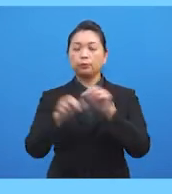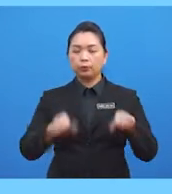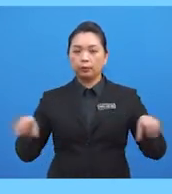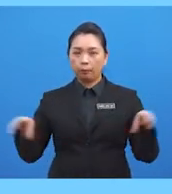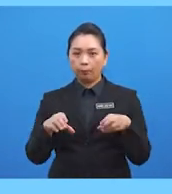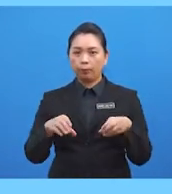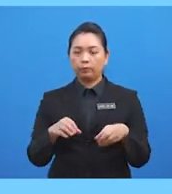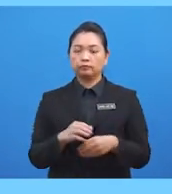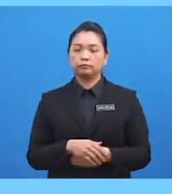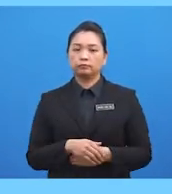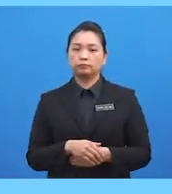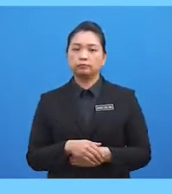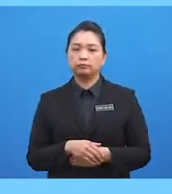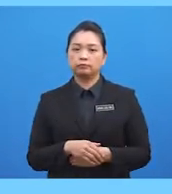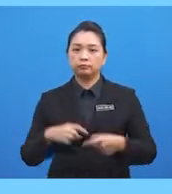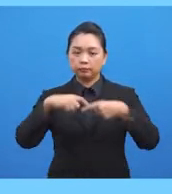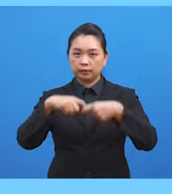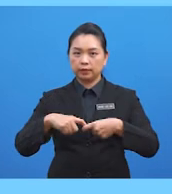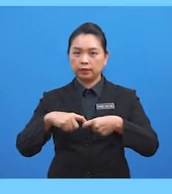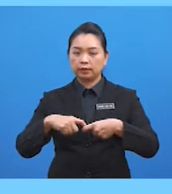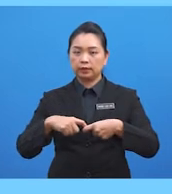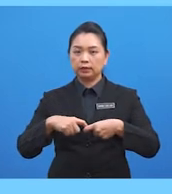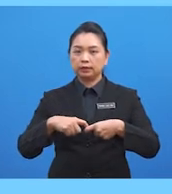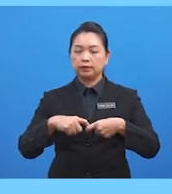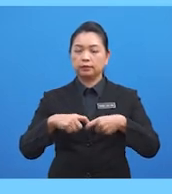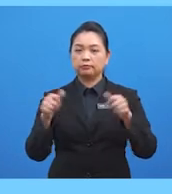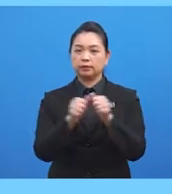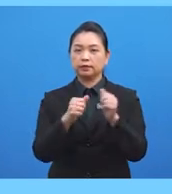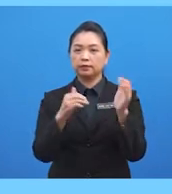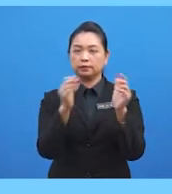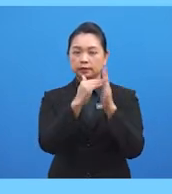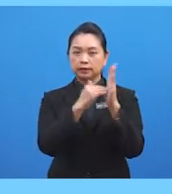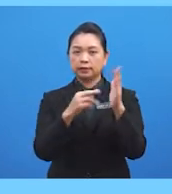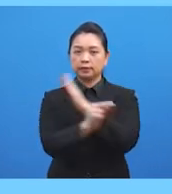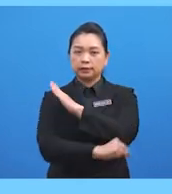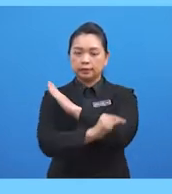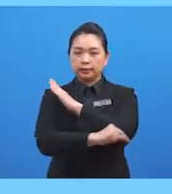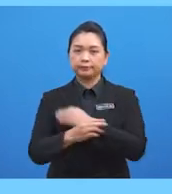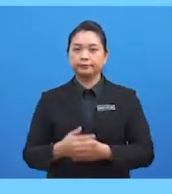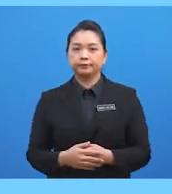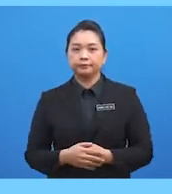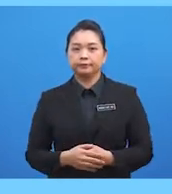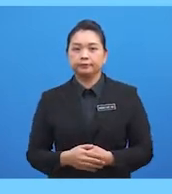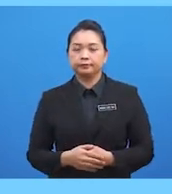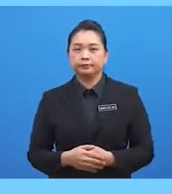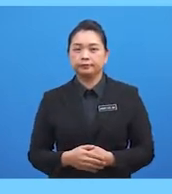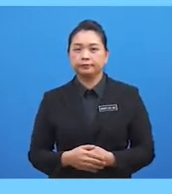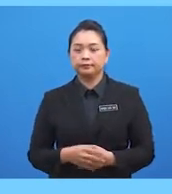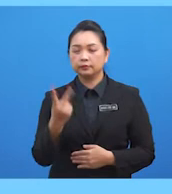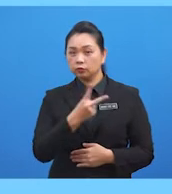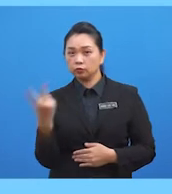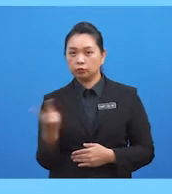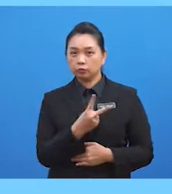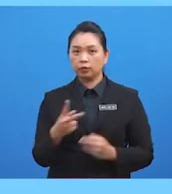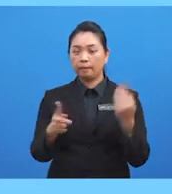undang-undang berkaitan hal-hal dalam senarai negeri. Perkara-perkara yang kedua-dua Parlimen dan